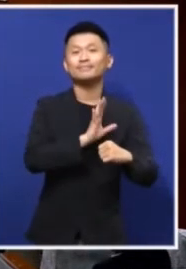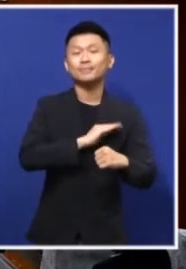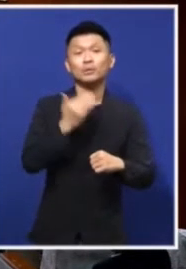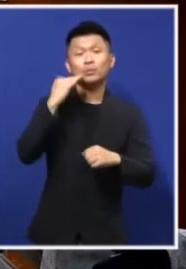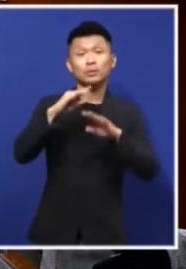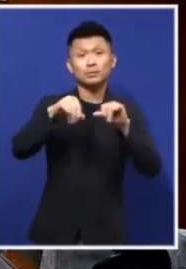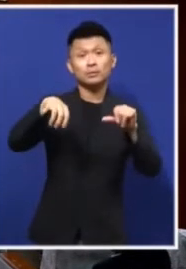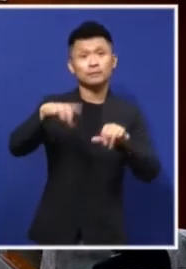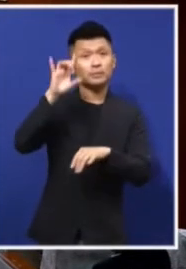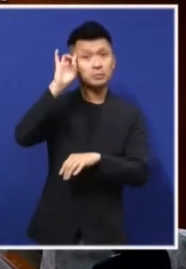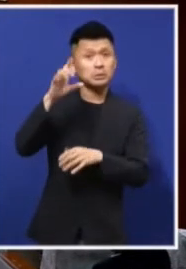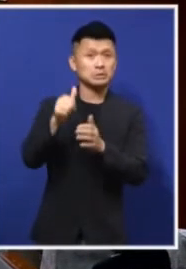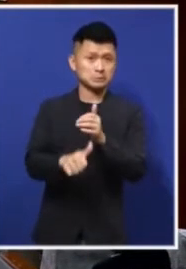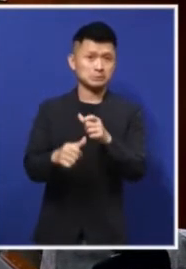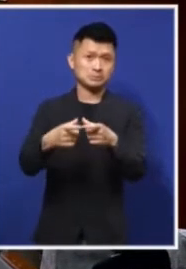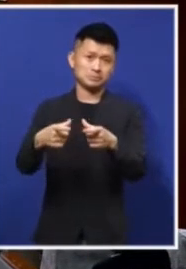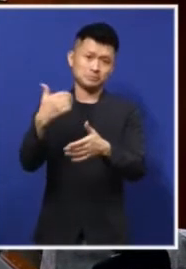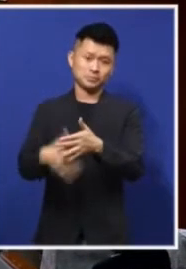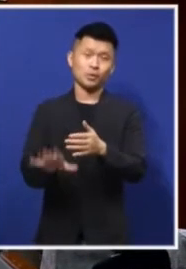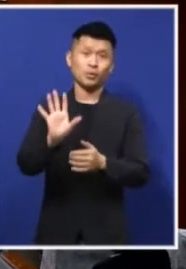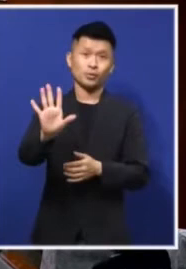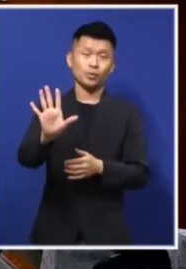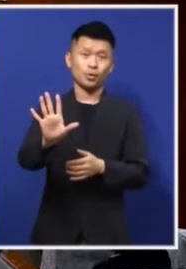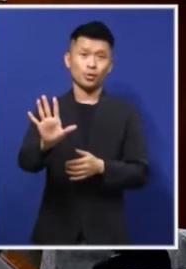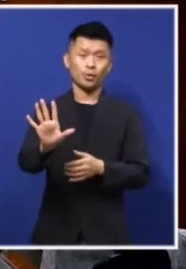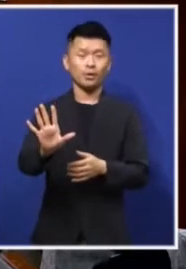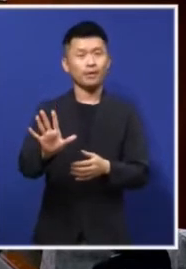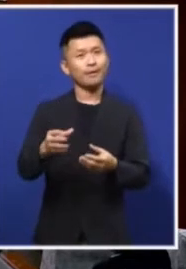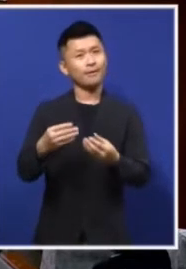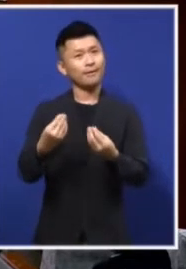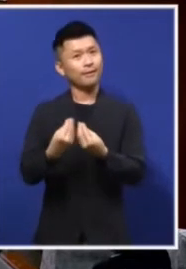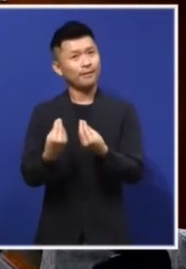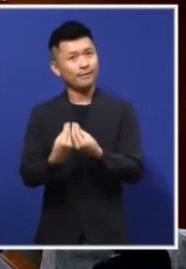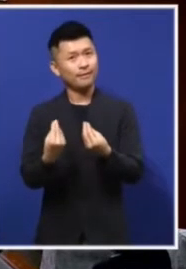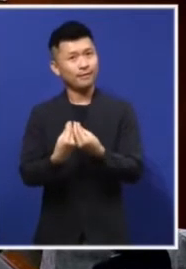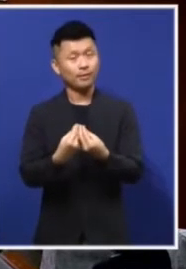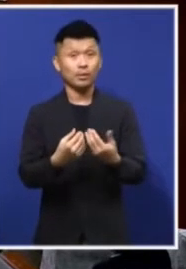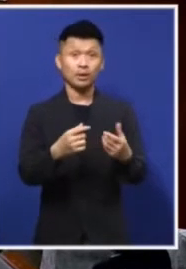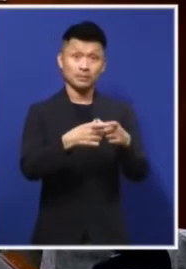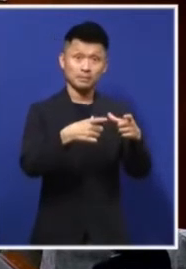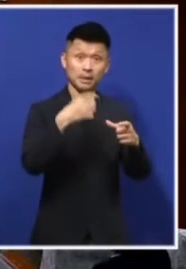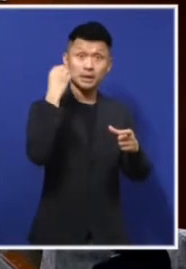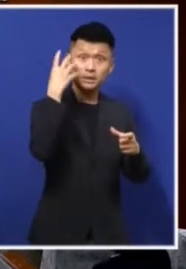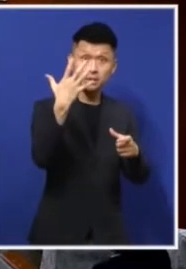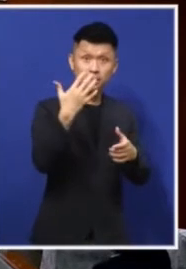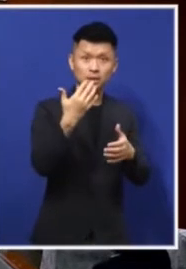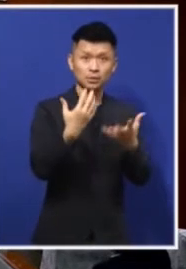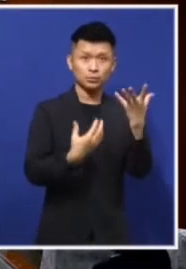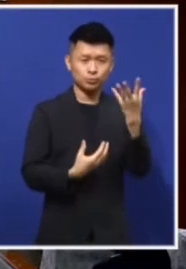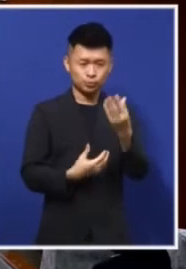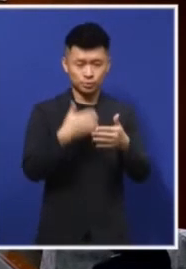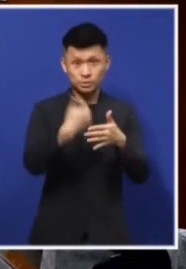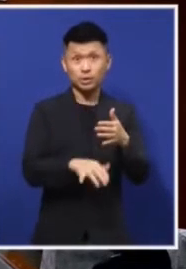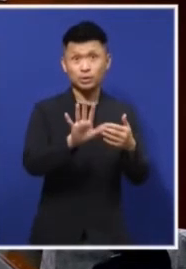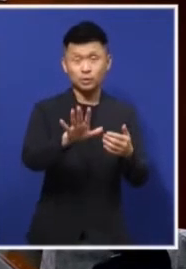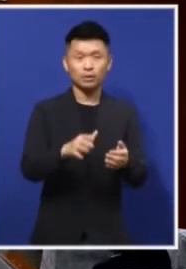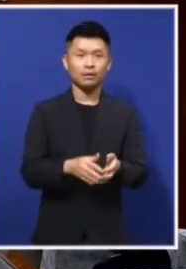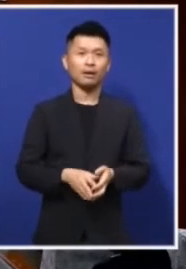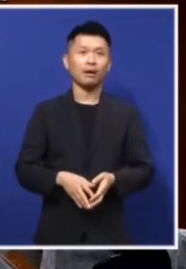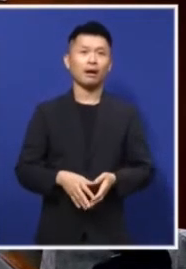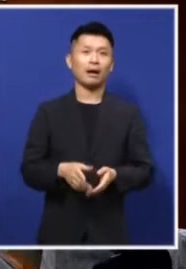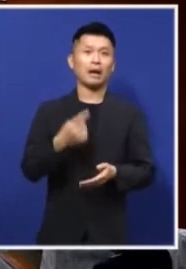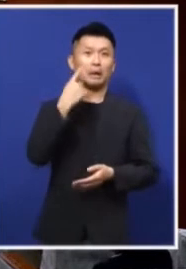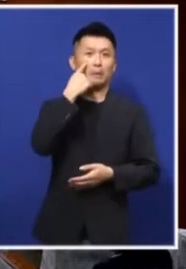生券它还有剩的话，那剩余要怎么处理，或是其他新的券这样？ 既然都点名地方创生